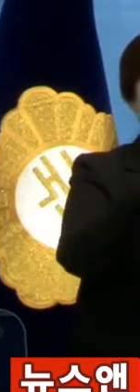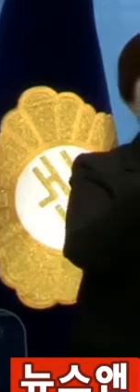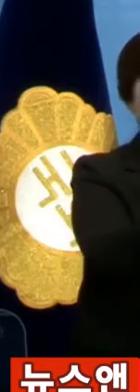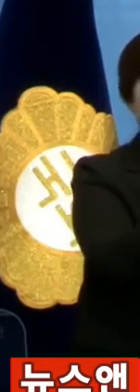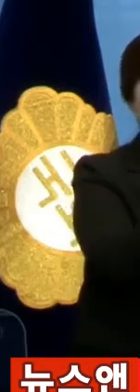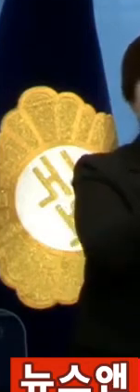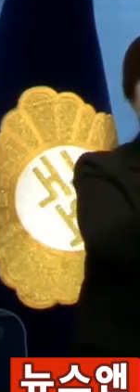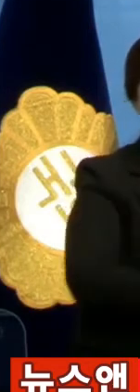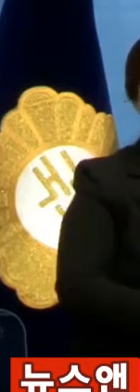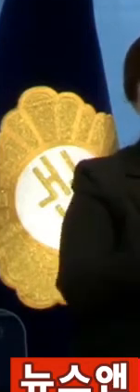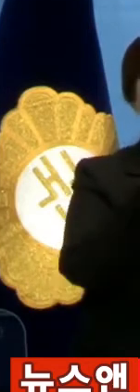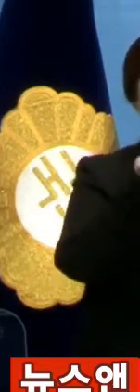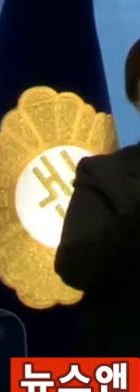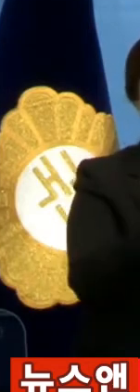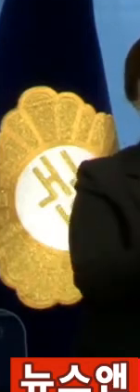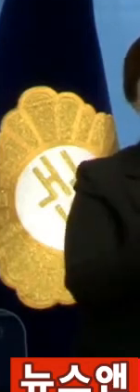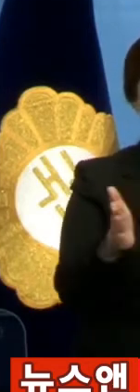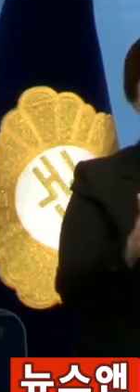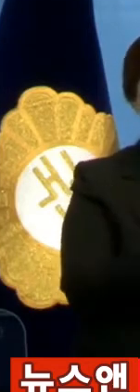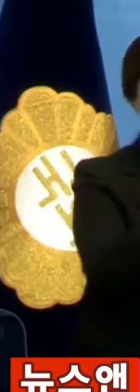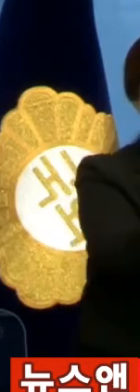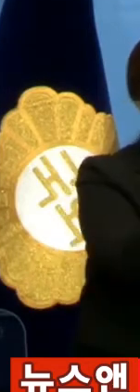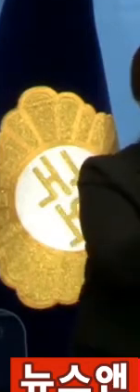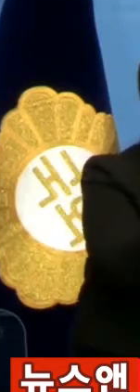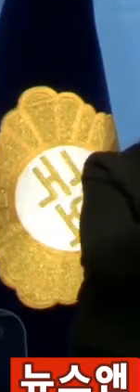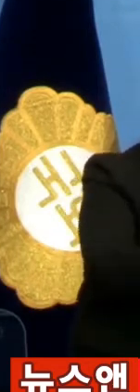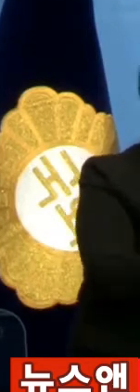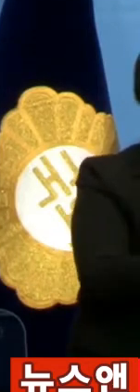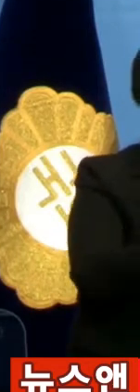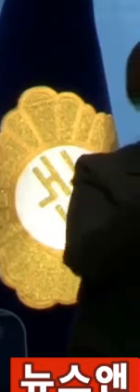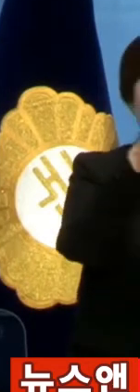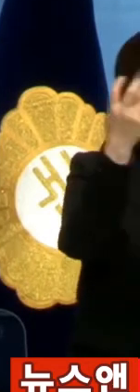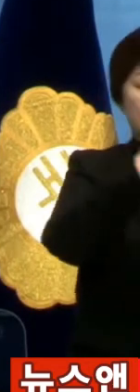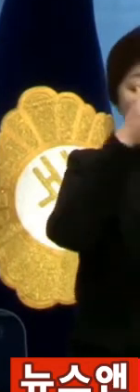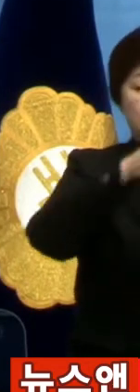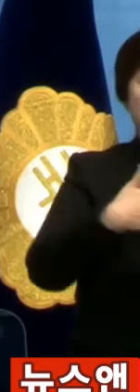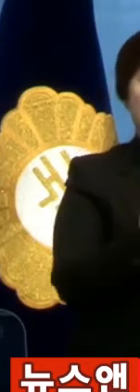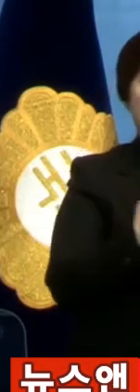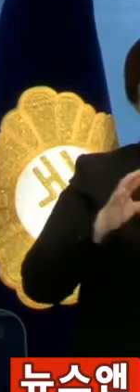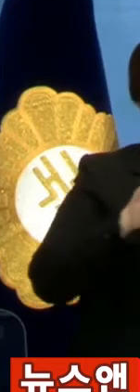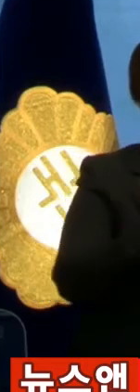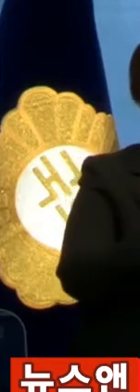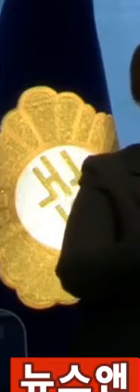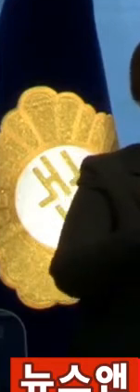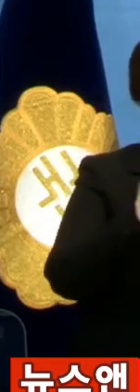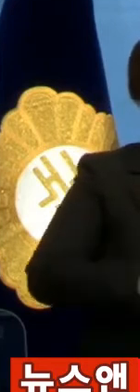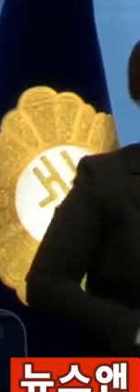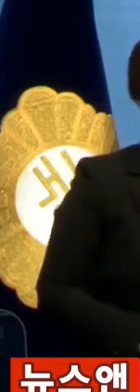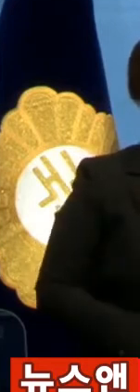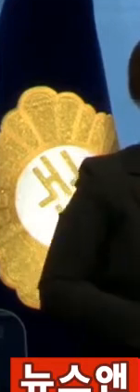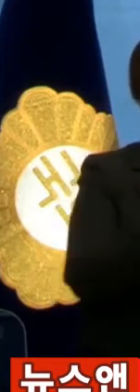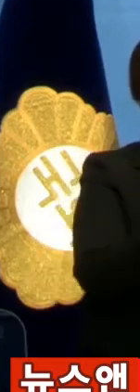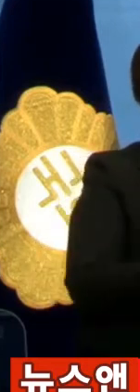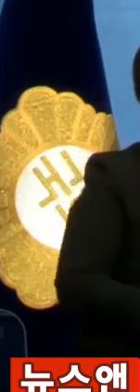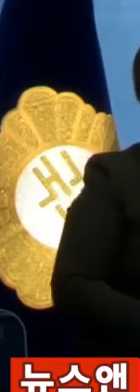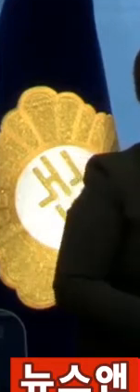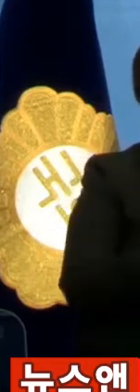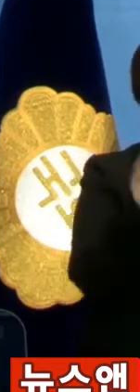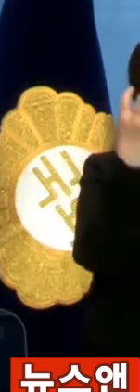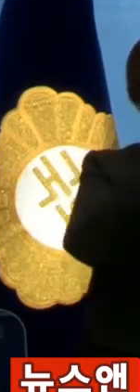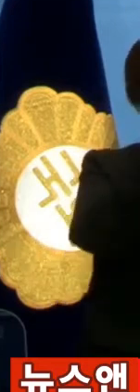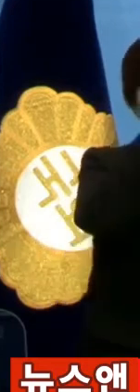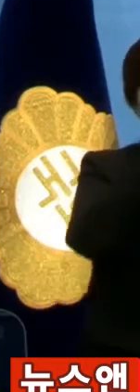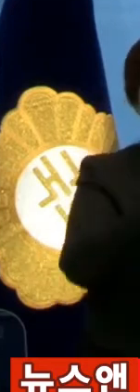발의는 시작일 뿐입니다. 사법개혁과 검찰개혁의 여정은 멈추지 말아야 합니다. 법원과 검찰이 정치적